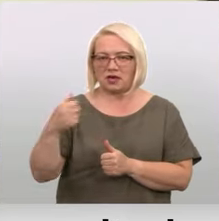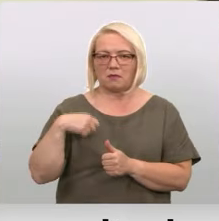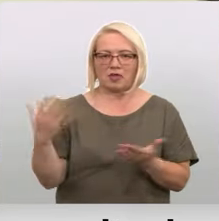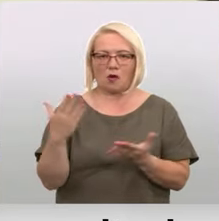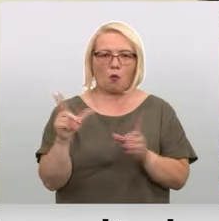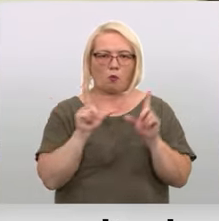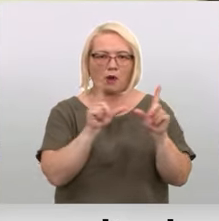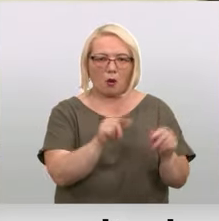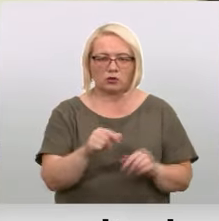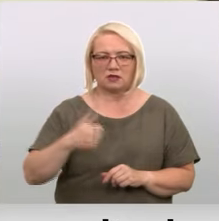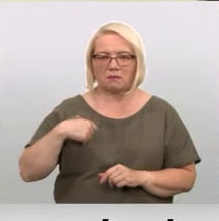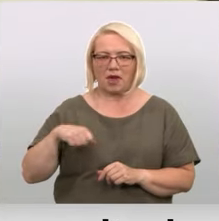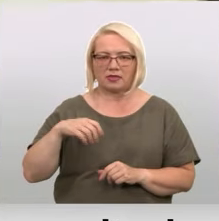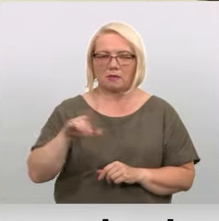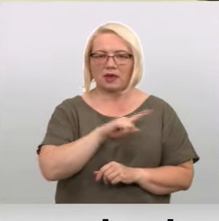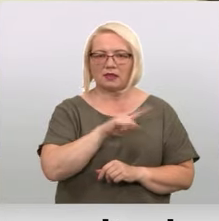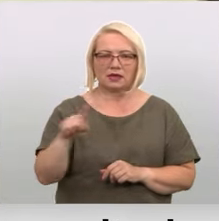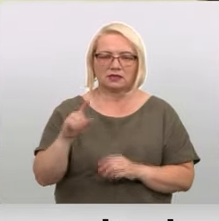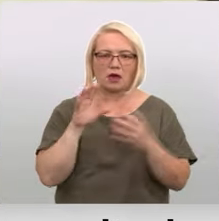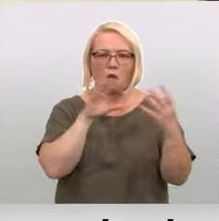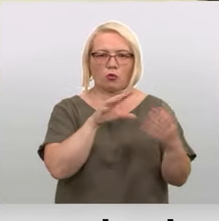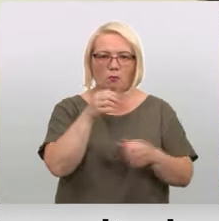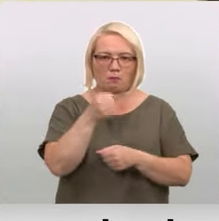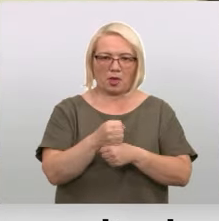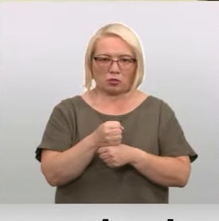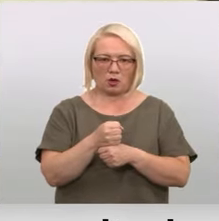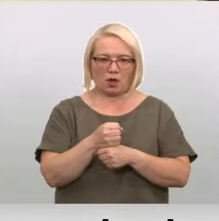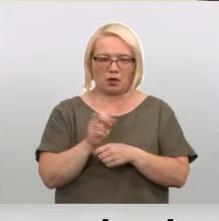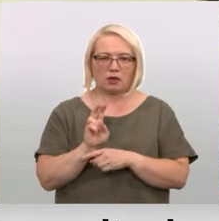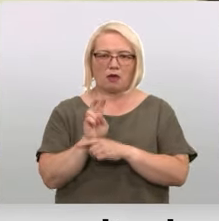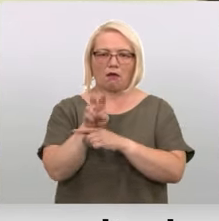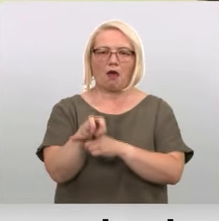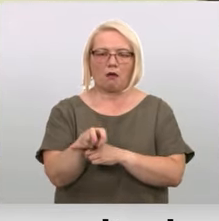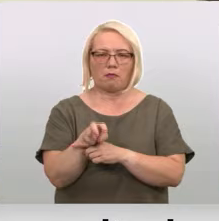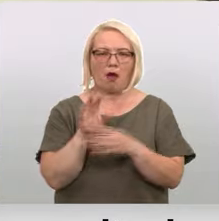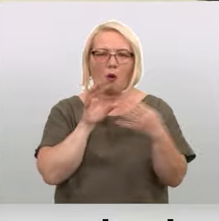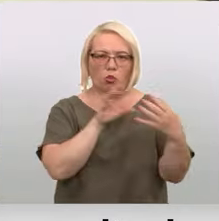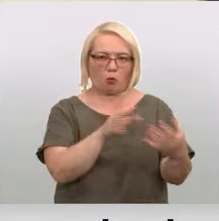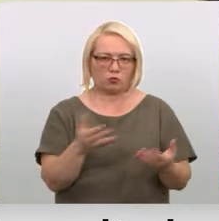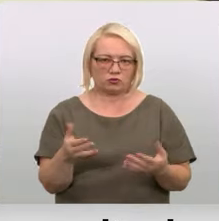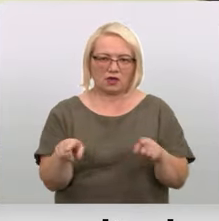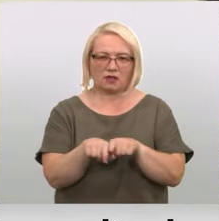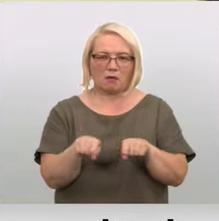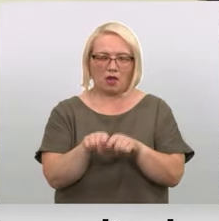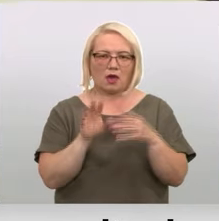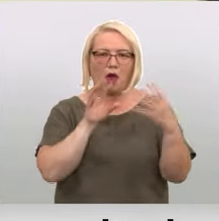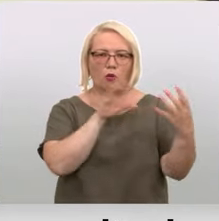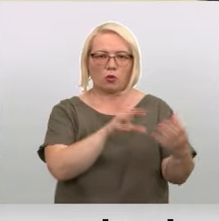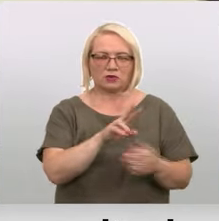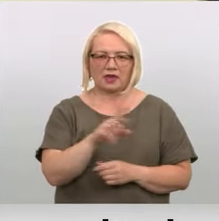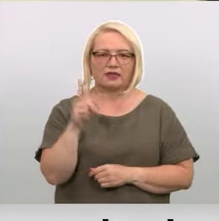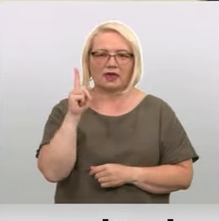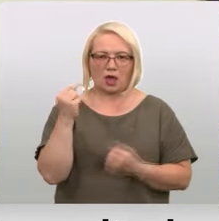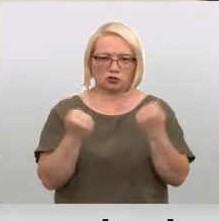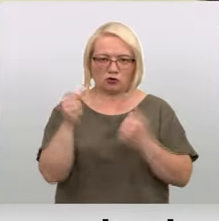dodās, meitenīte nonāca līdz autobusu pieturai, iekāpa autobusā, jā, arī tāpatās autobusā jau ne tikai